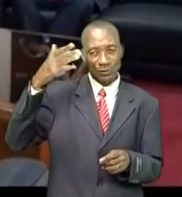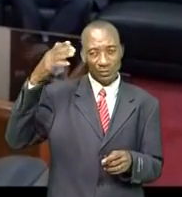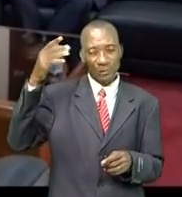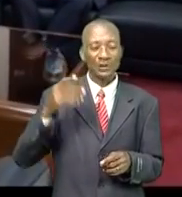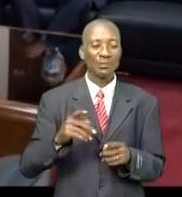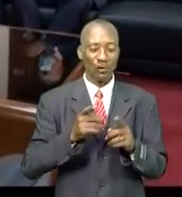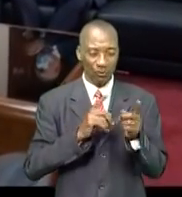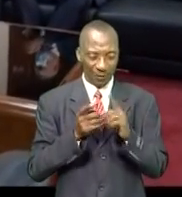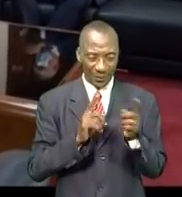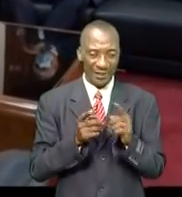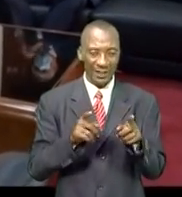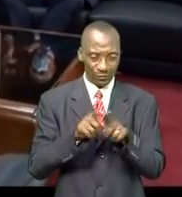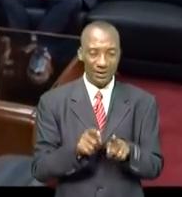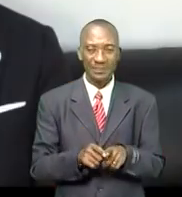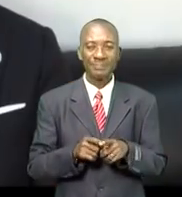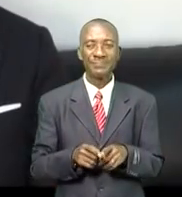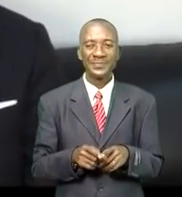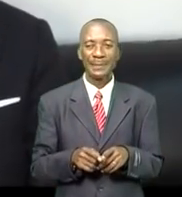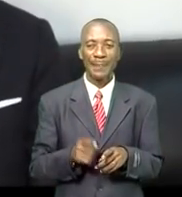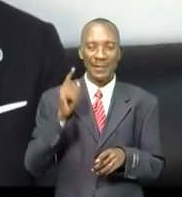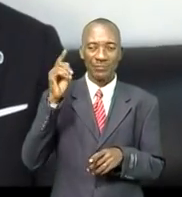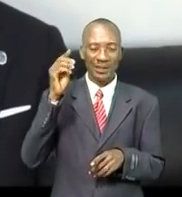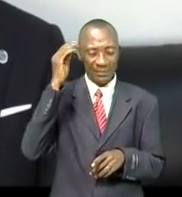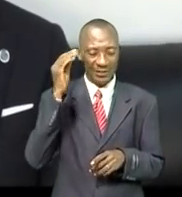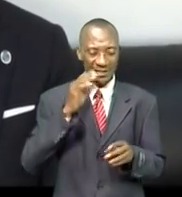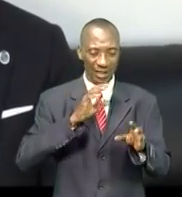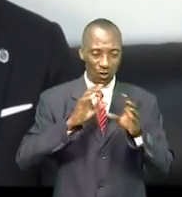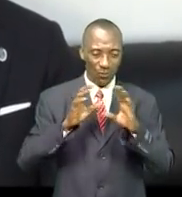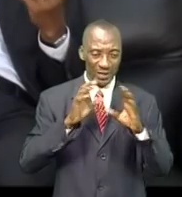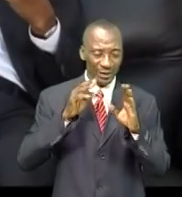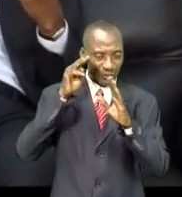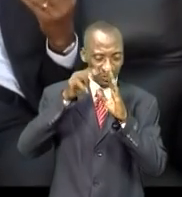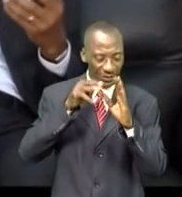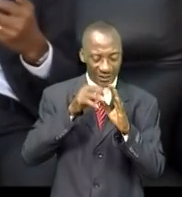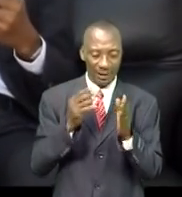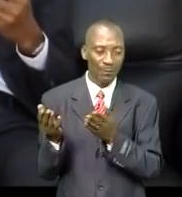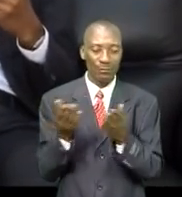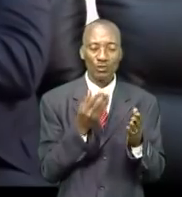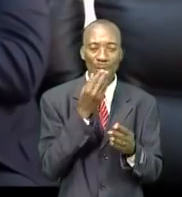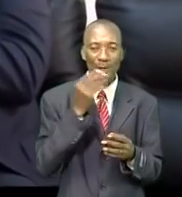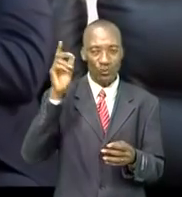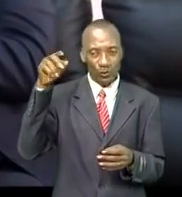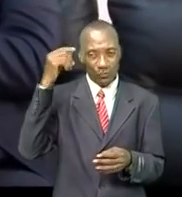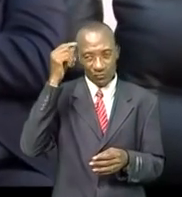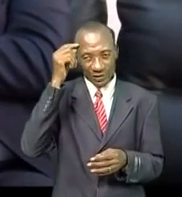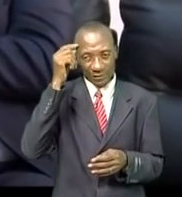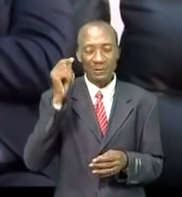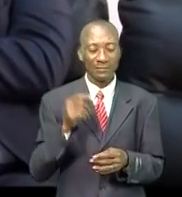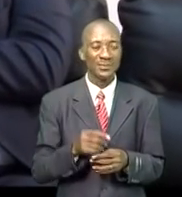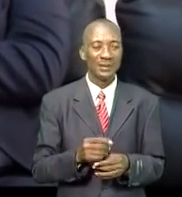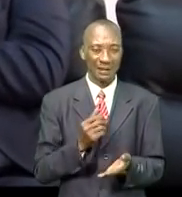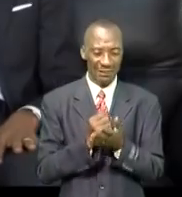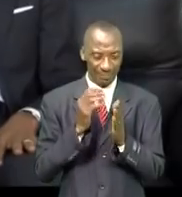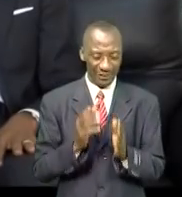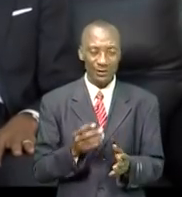reparler. Au cours de cette audience accordée par le ministre de la Communication et Médias, porte-parole du gouvernement, François Poujalas